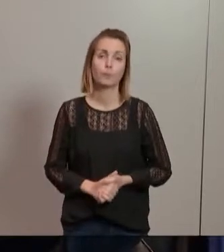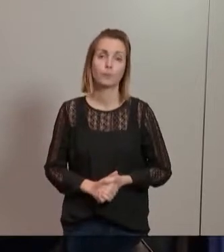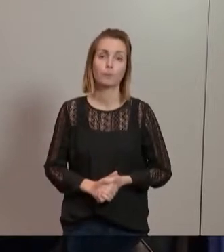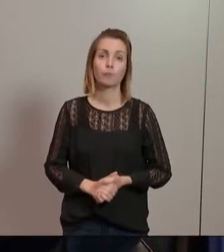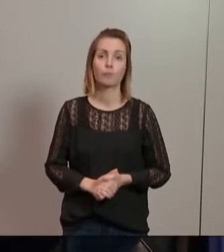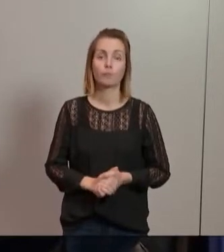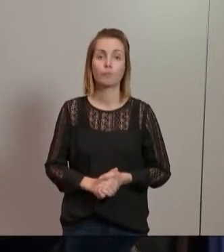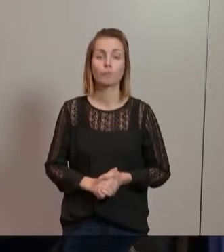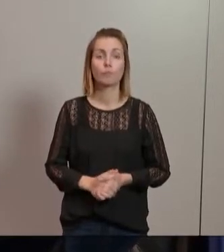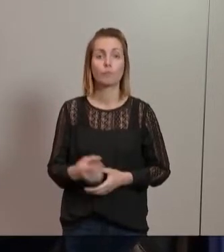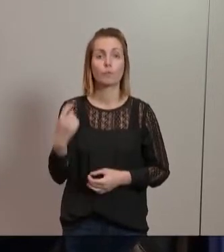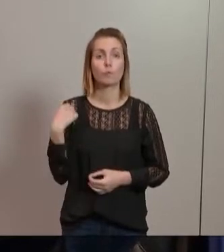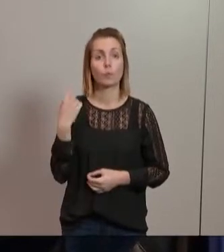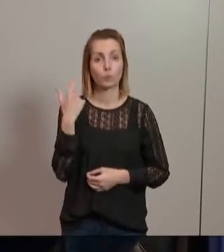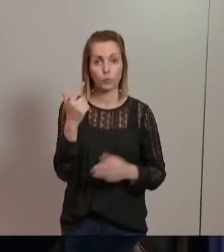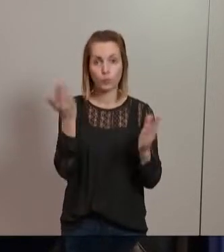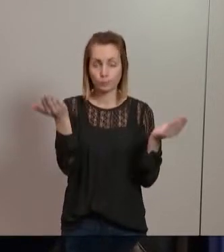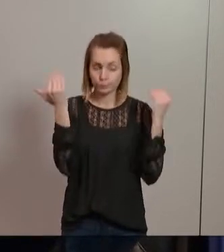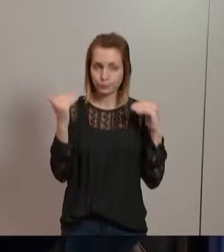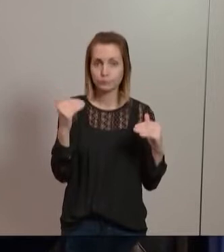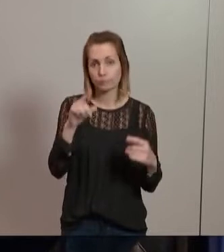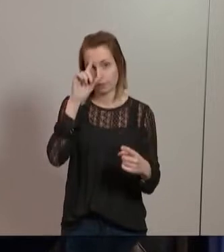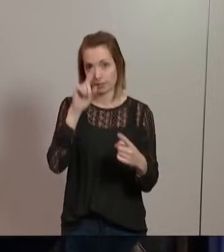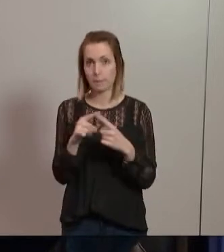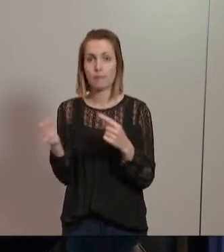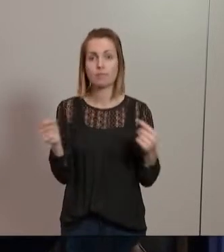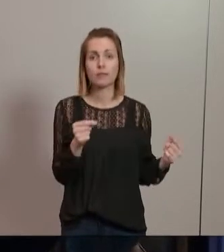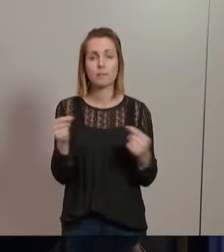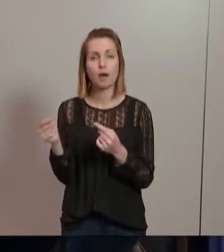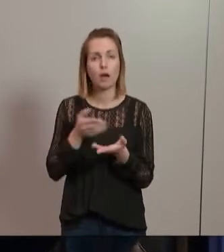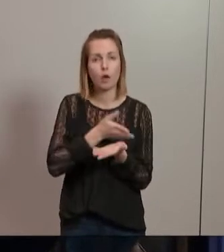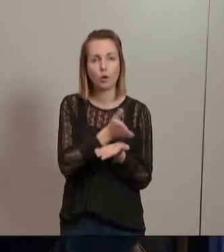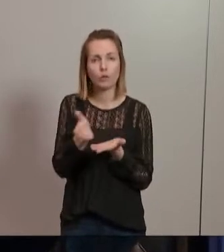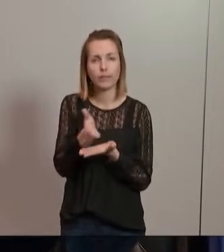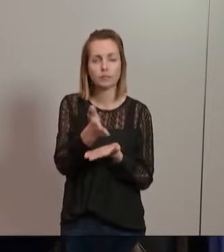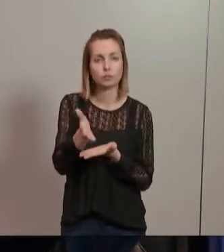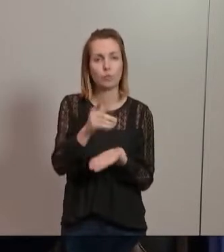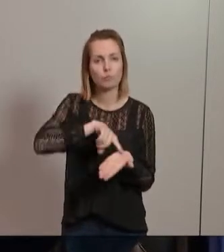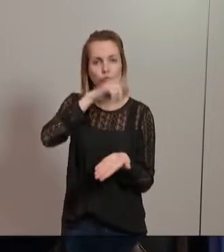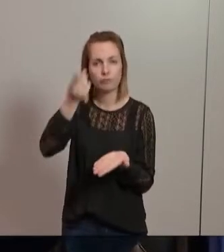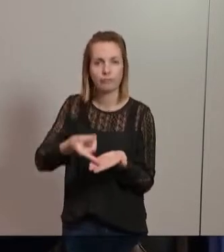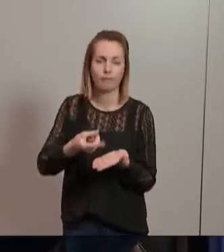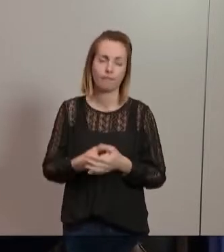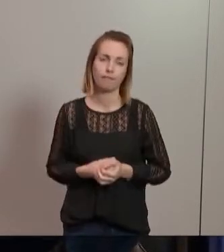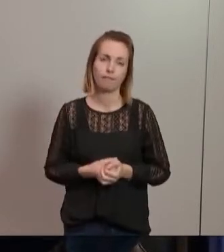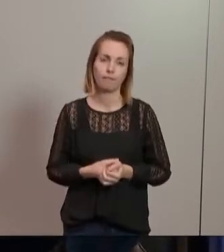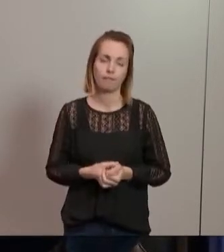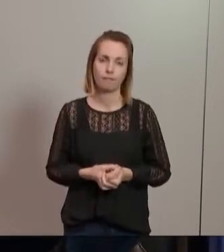J'en viens à la délibération numéro 2 concernant le débat d'orientation budgétaire.